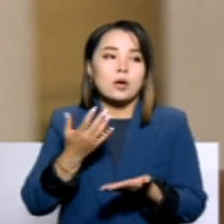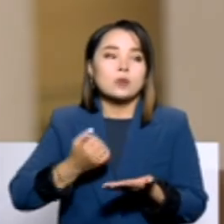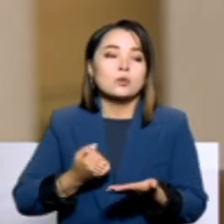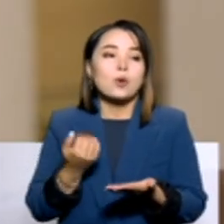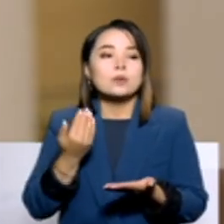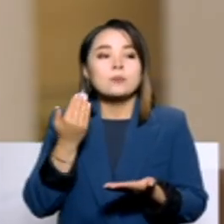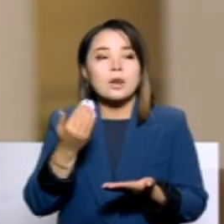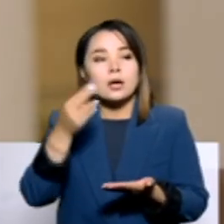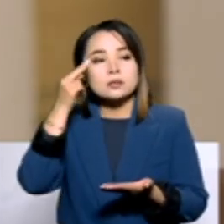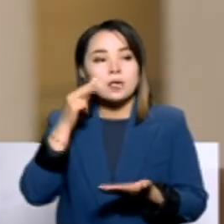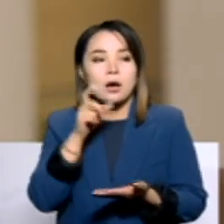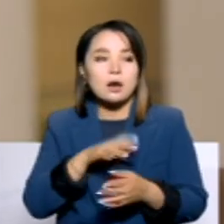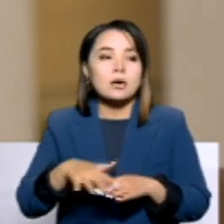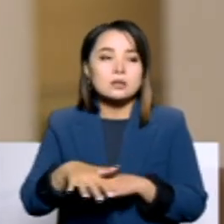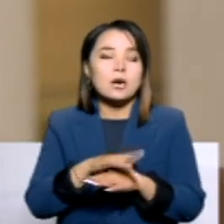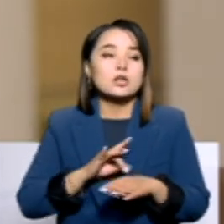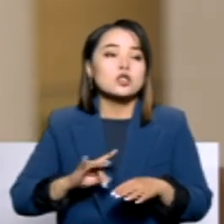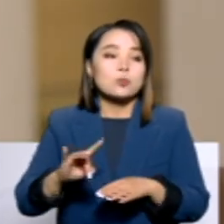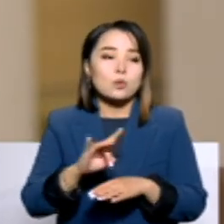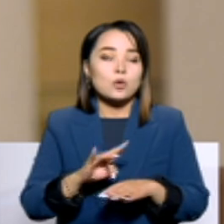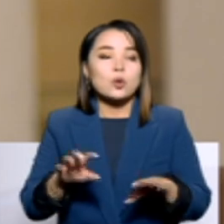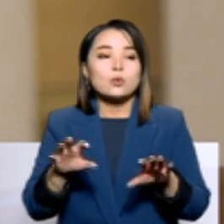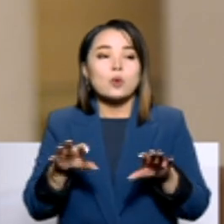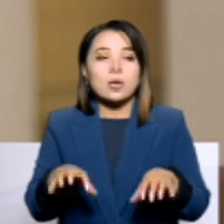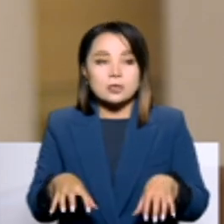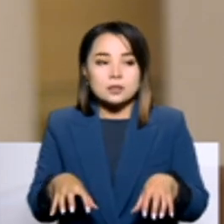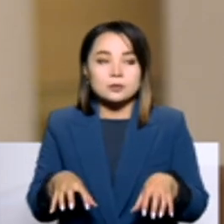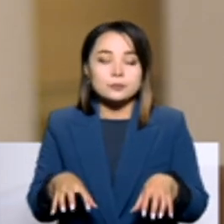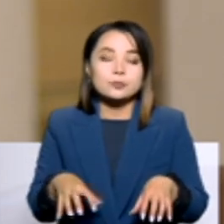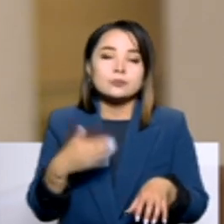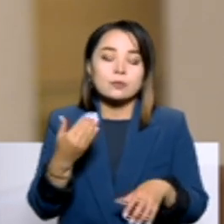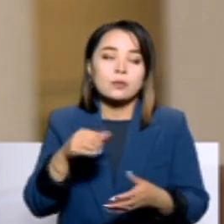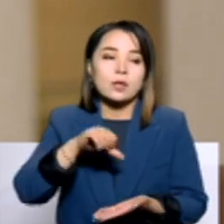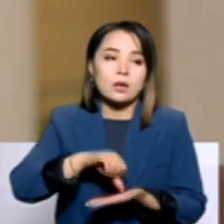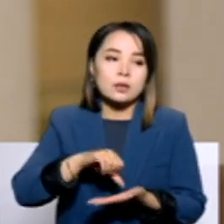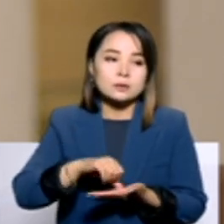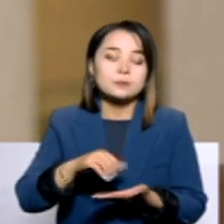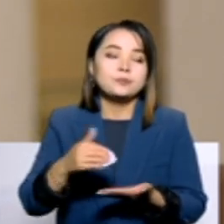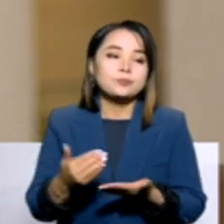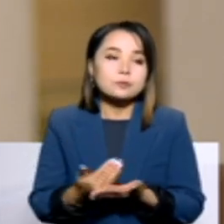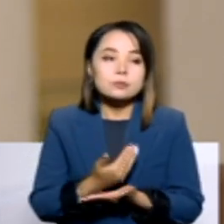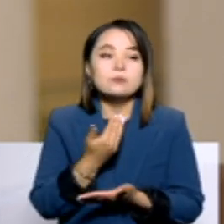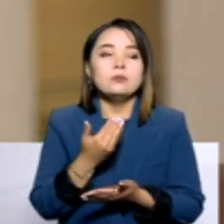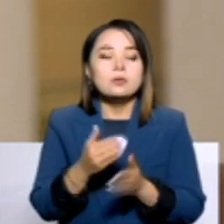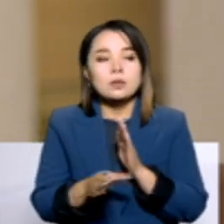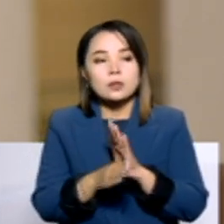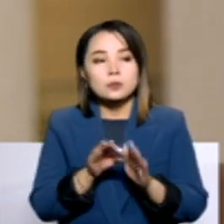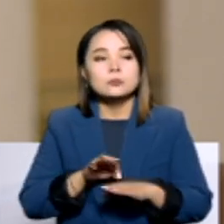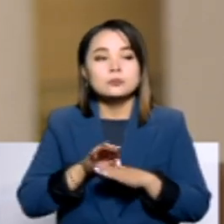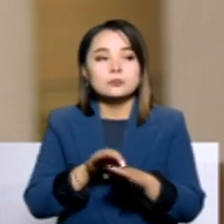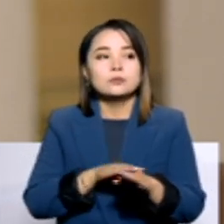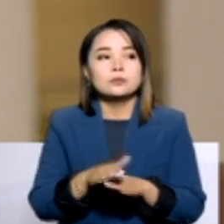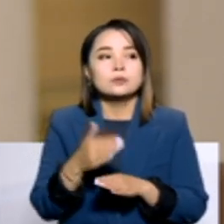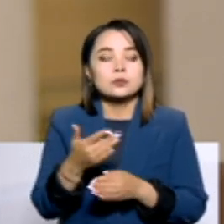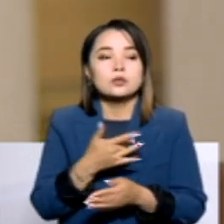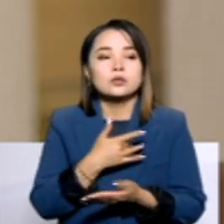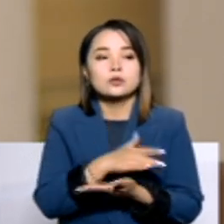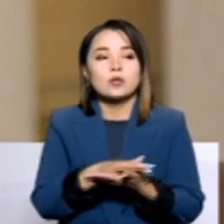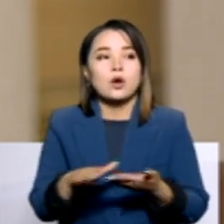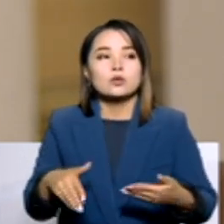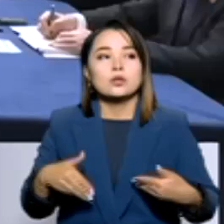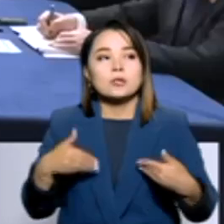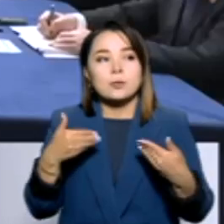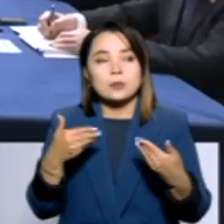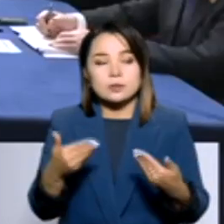сізді Қытай Халық Республикасының төрағасы лауазымына қайта сайлануыңызбен шын жүректен